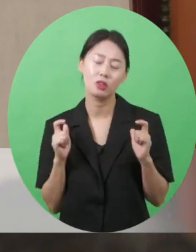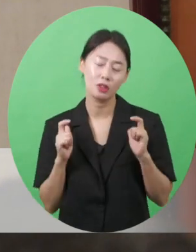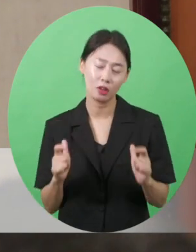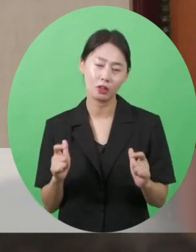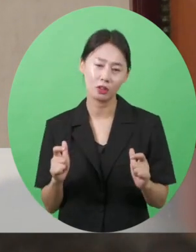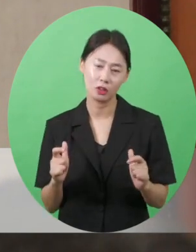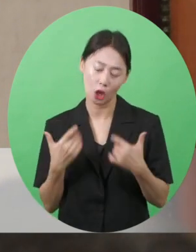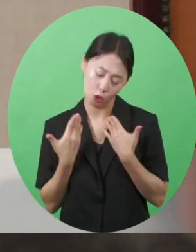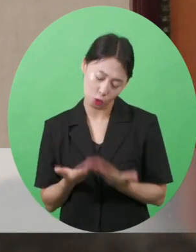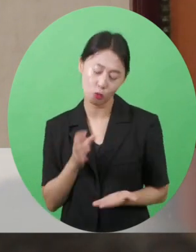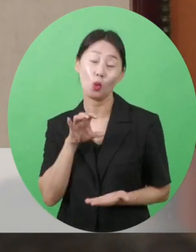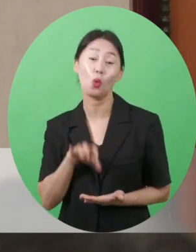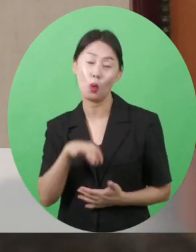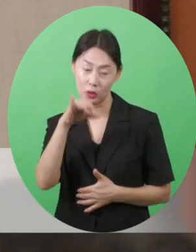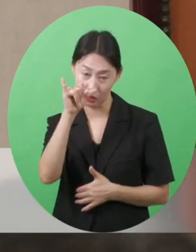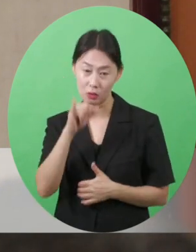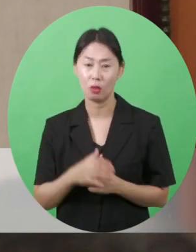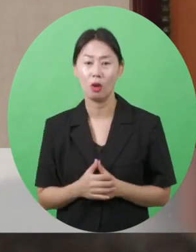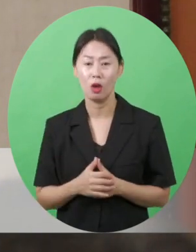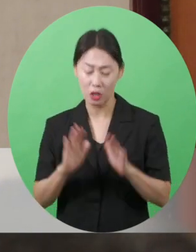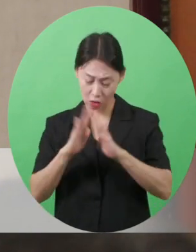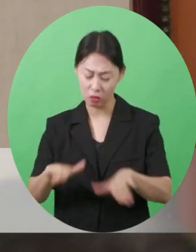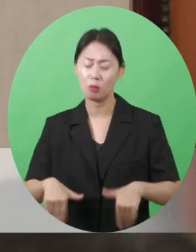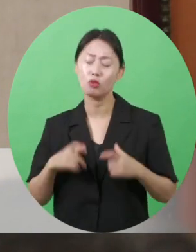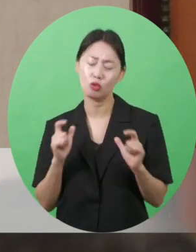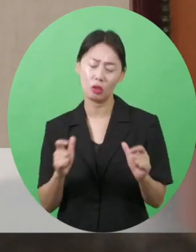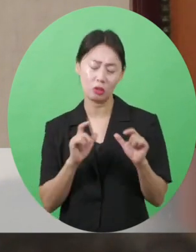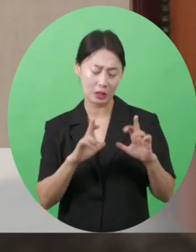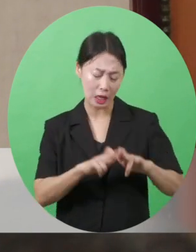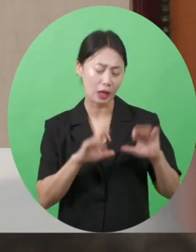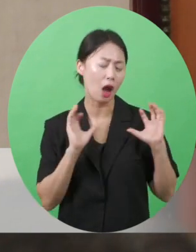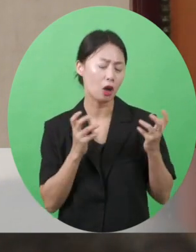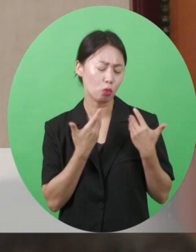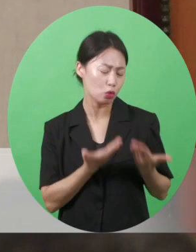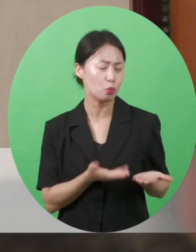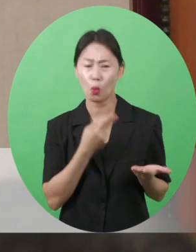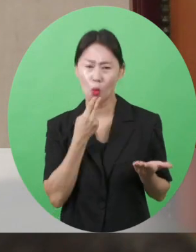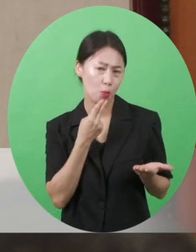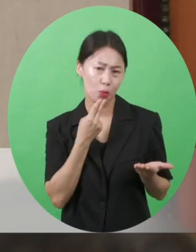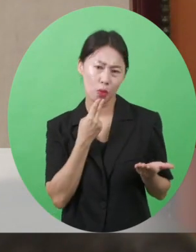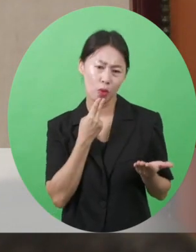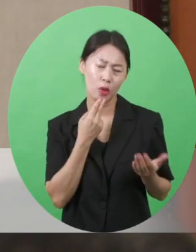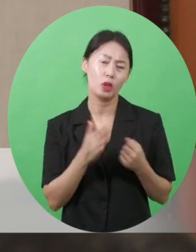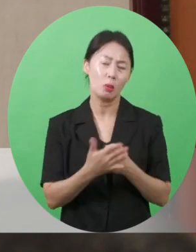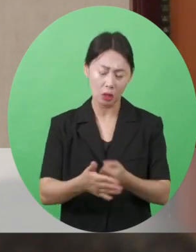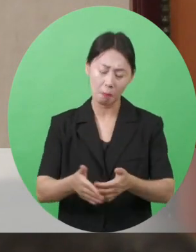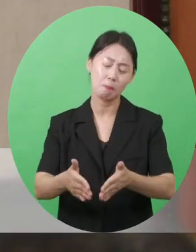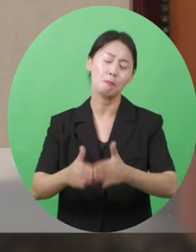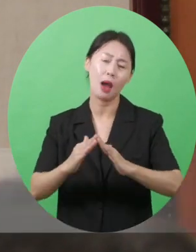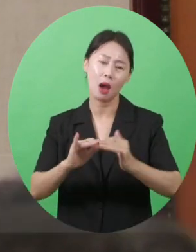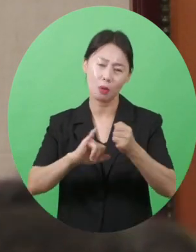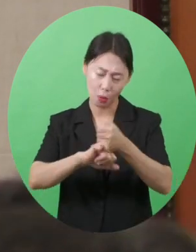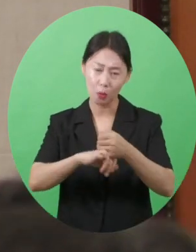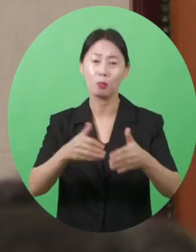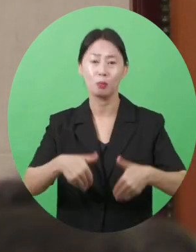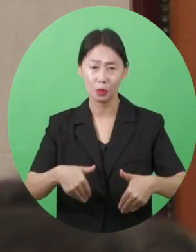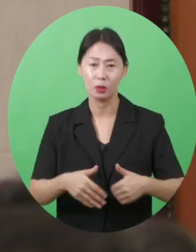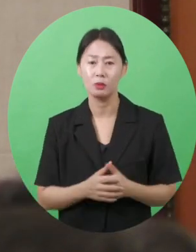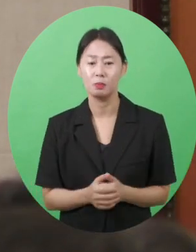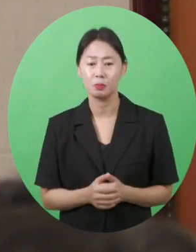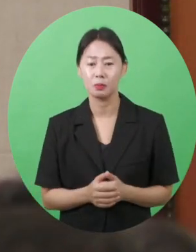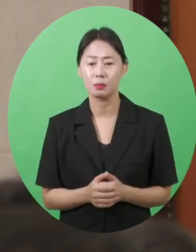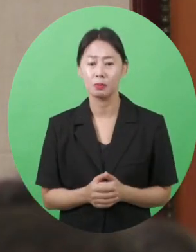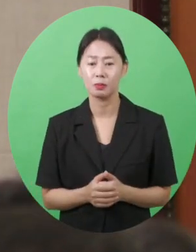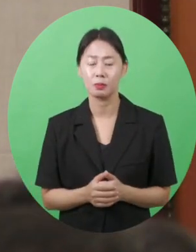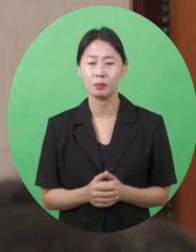않았으면 좋겠습니다. 전남 지금 장애 아동 쉼터가 없거든요. 예, 그거는 꼭 설치되어야 된다는 말씀을 좀 드리고 싶습니다. 예,